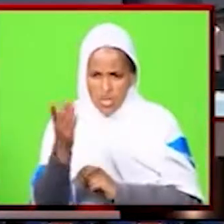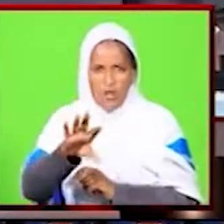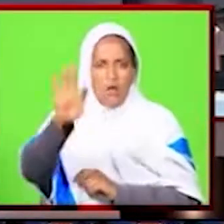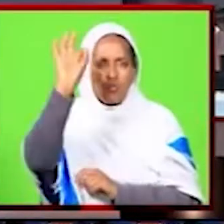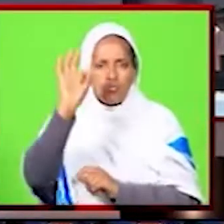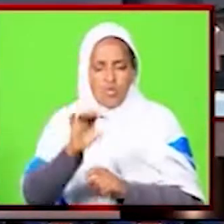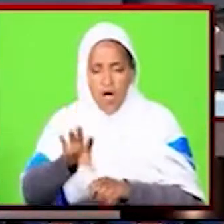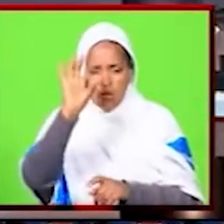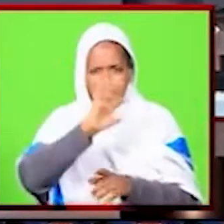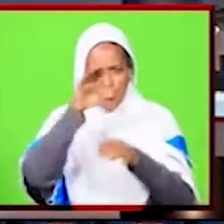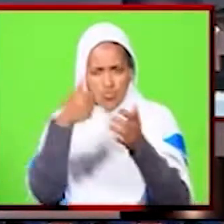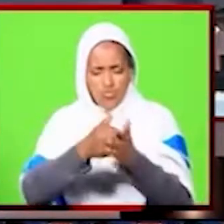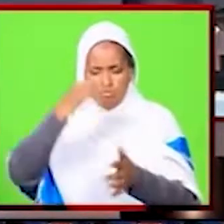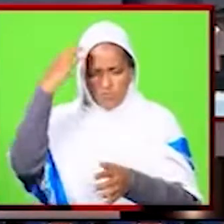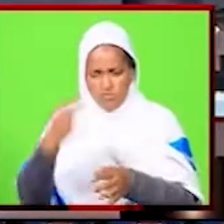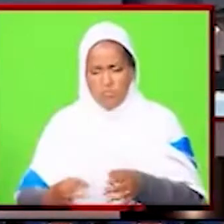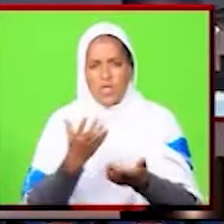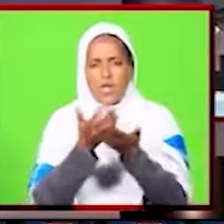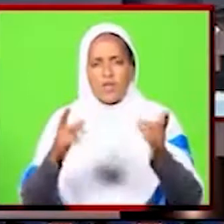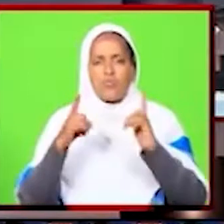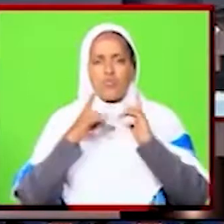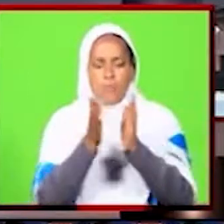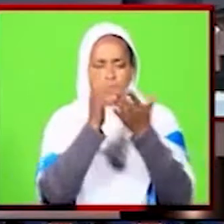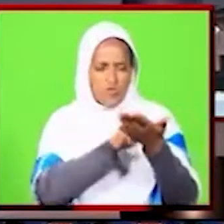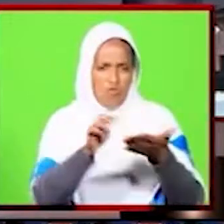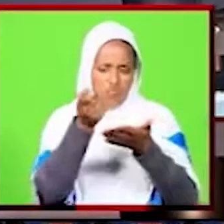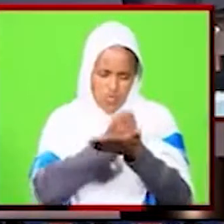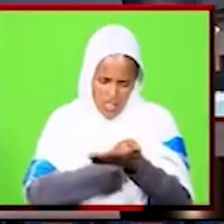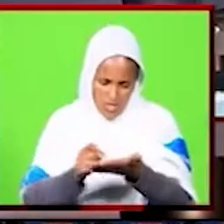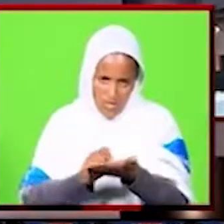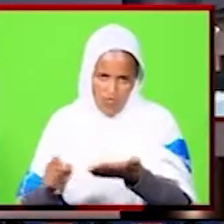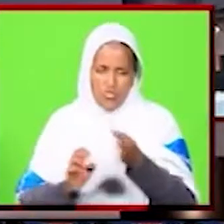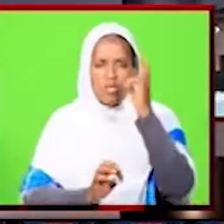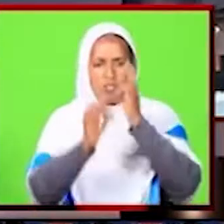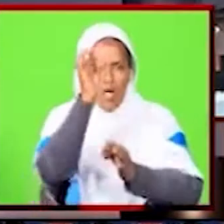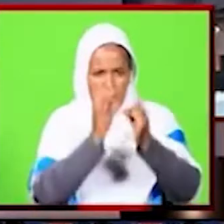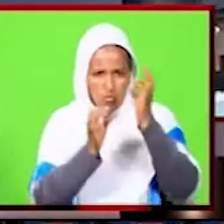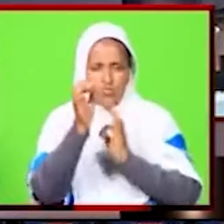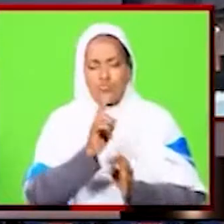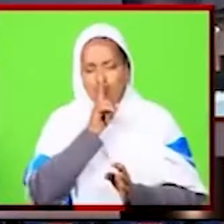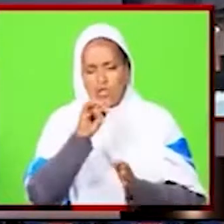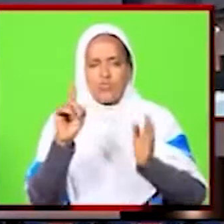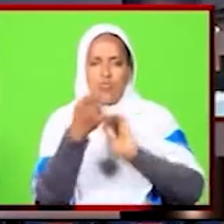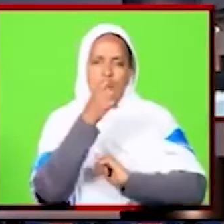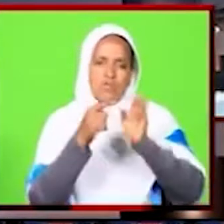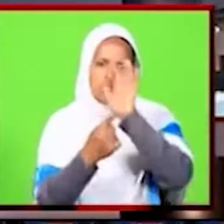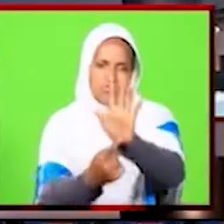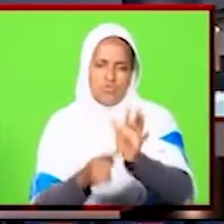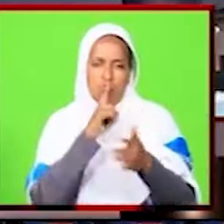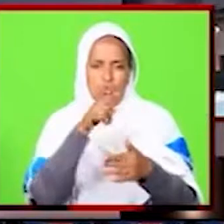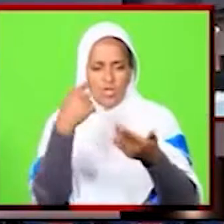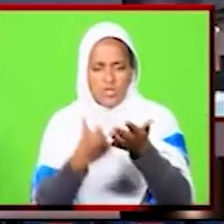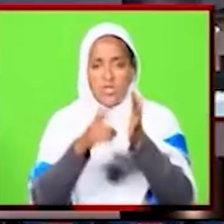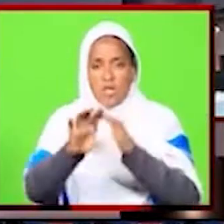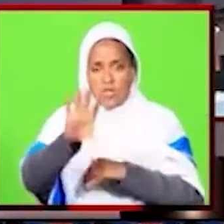የሆነ ነገር ነው እያገኙ ያሉት። ያገኟቸው ግኝቶች ሁሉም ያረጋገጡላቸው ነገር ቢኖር በመጽሐፍ ቅዱስ የተጻፉት ታሪኮች